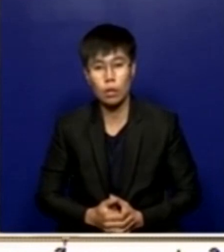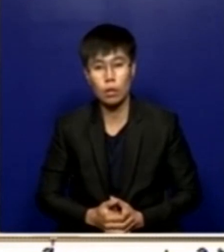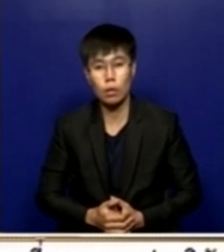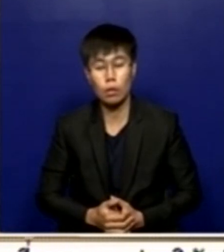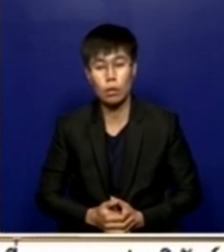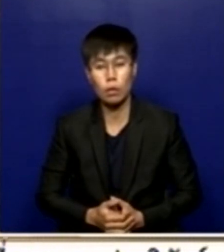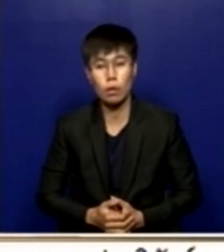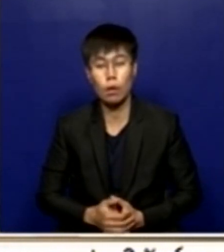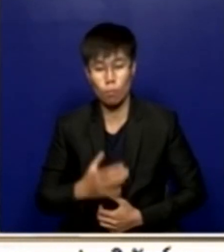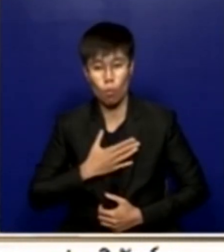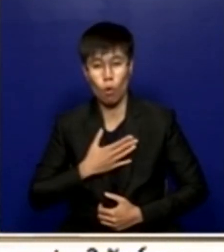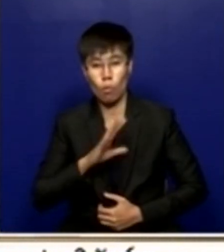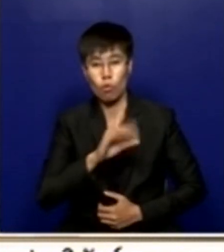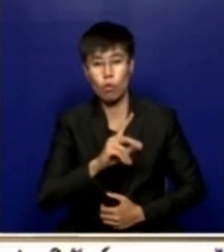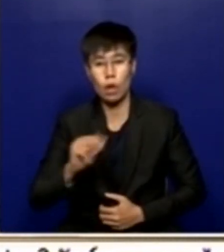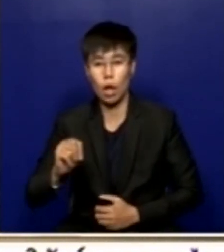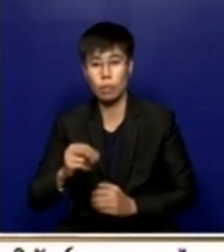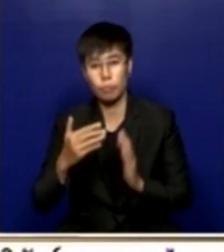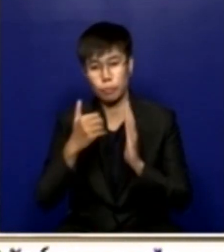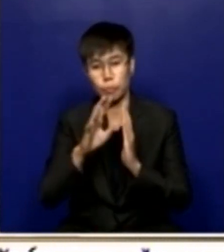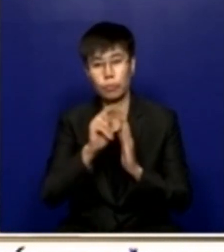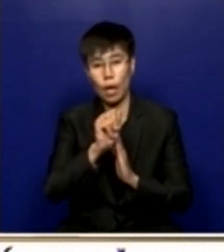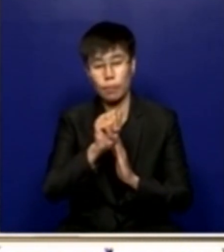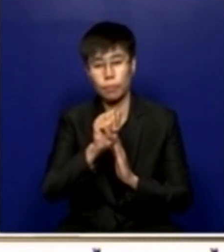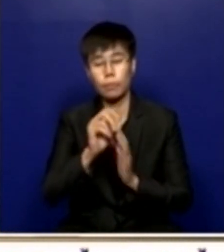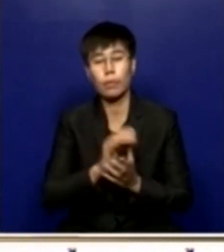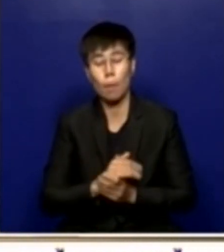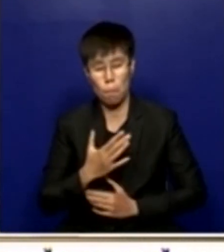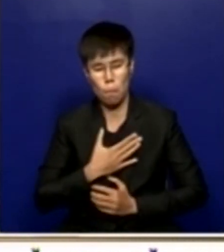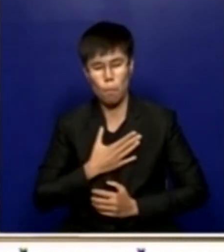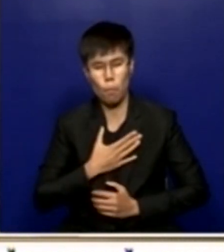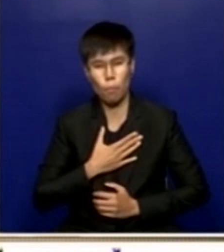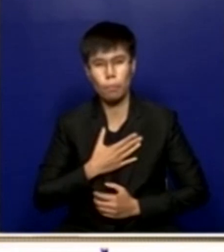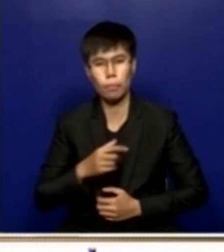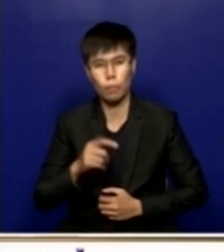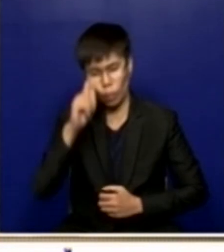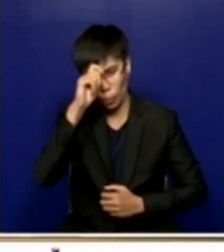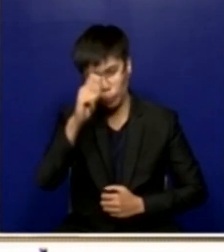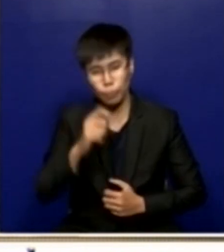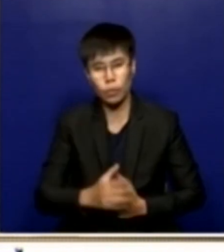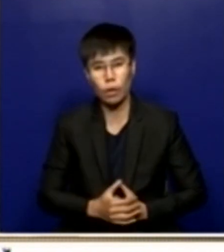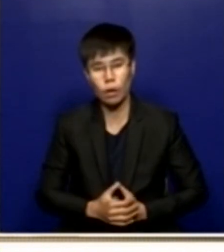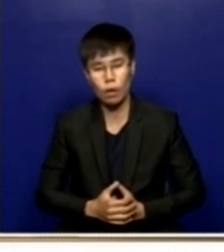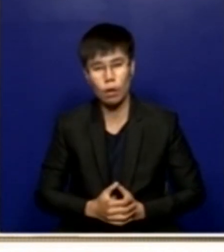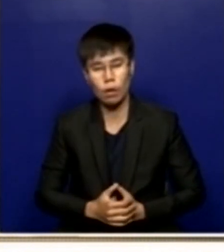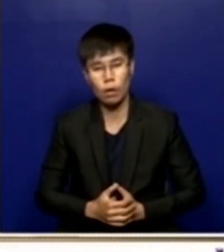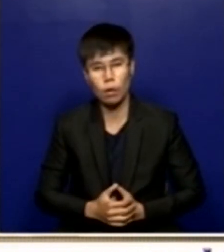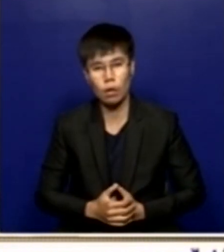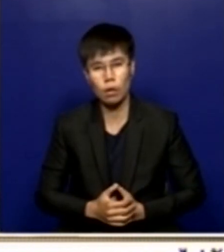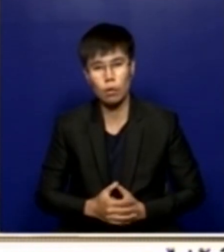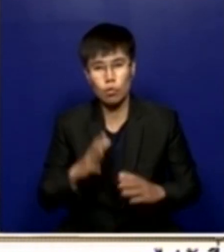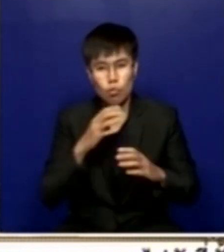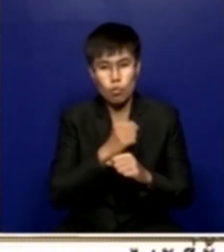กระผมชลน่านศรีแก้วเพื่อไทยจังหวัดน่านด้วยความเคารพธรรมทานครับอ้างจากผลการลงมติ